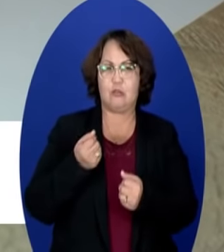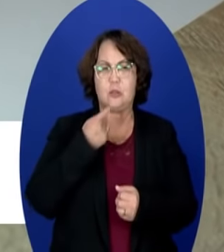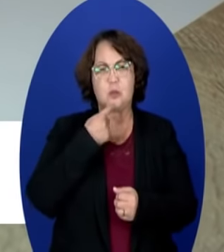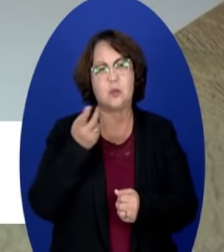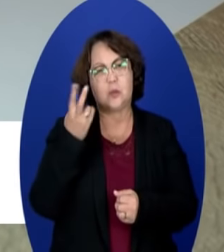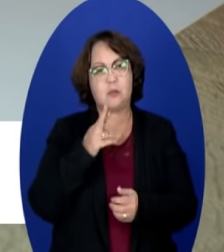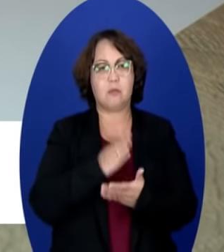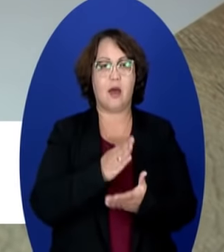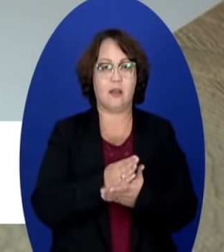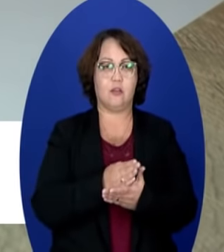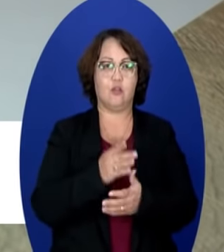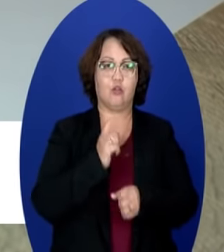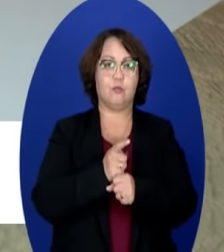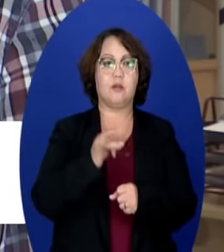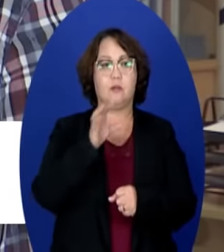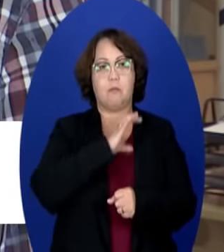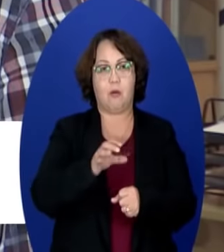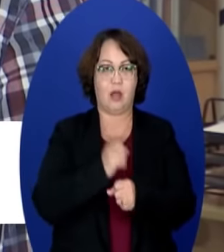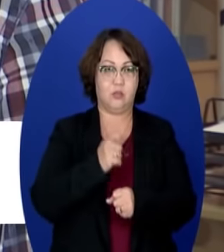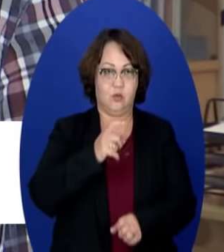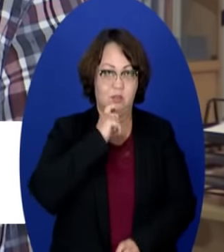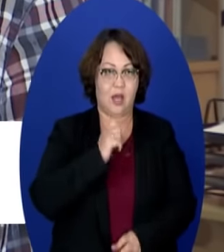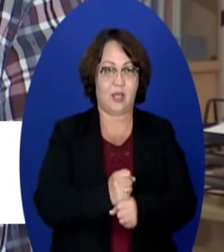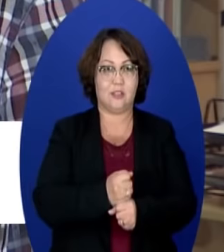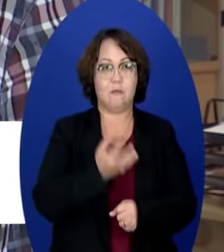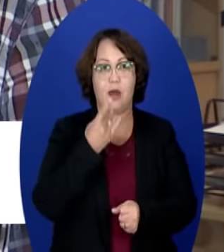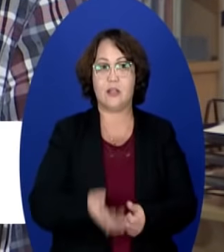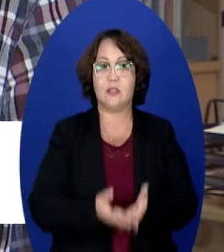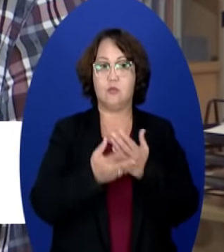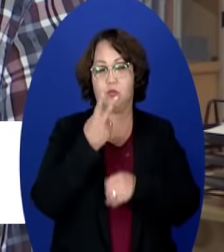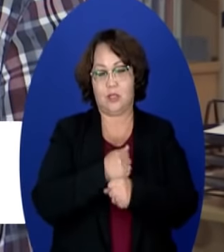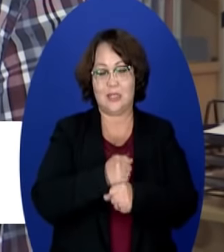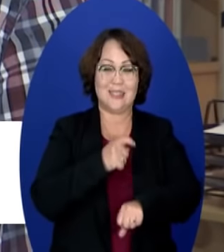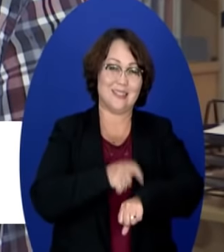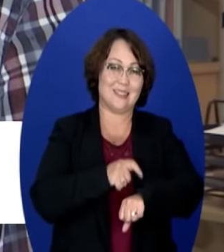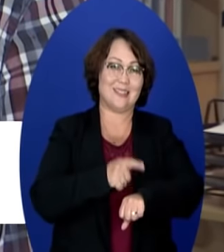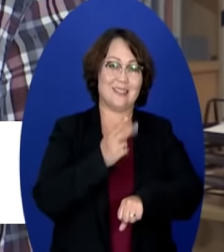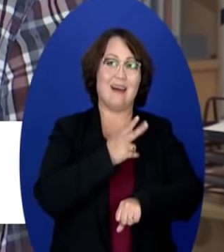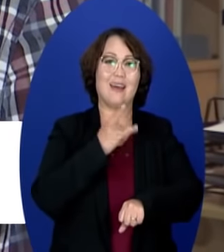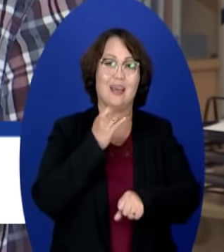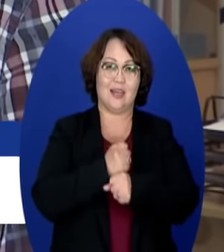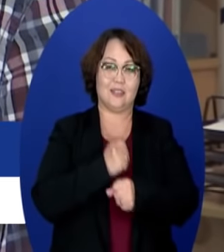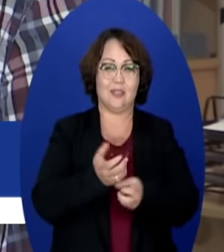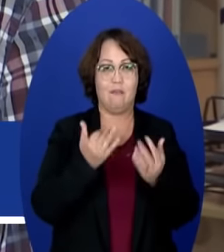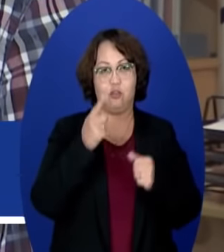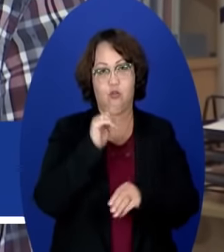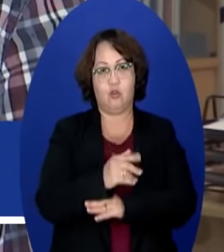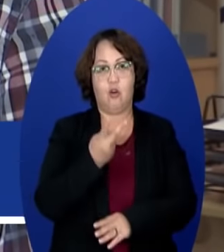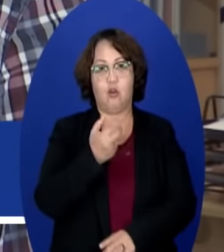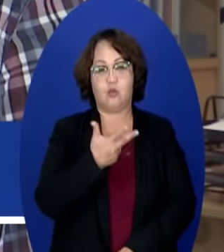юм. Ажлын байрыг дэмжих хөтөлбөрийн үрэнд цагийн ажил зуучлах ажлын байранд өдөрт 20-30